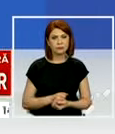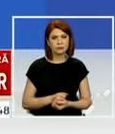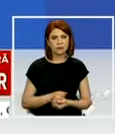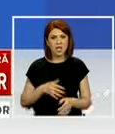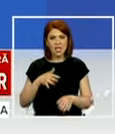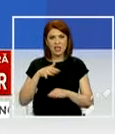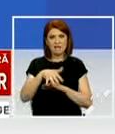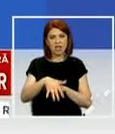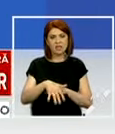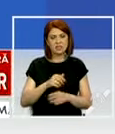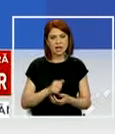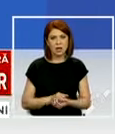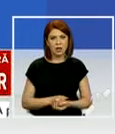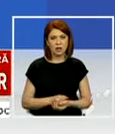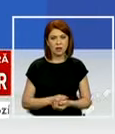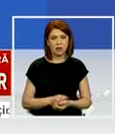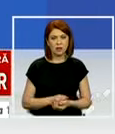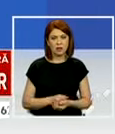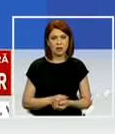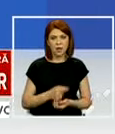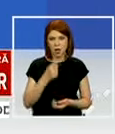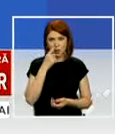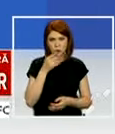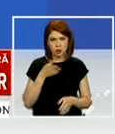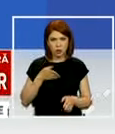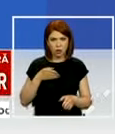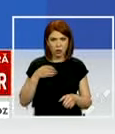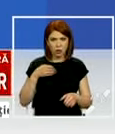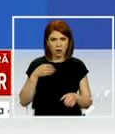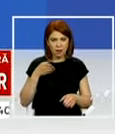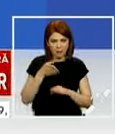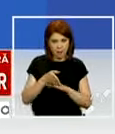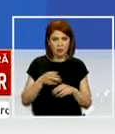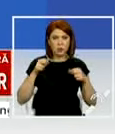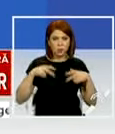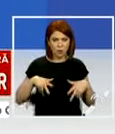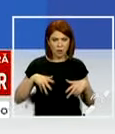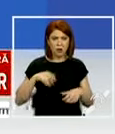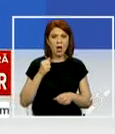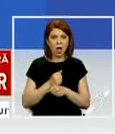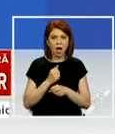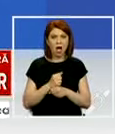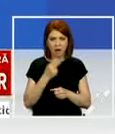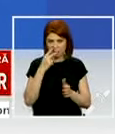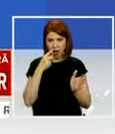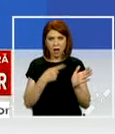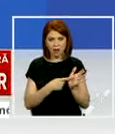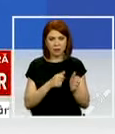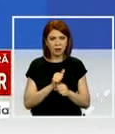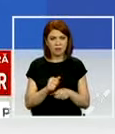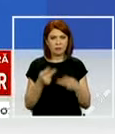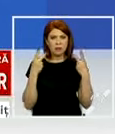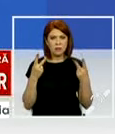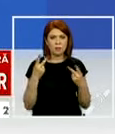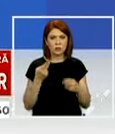invazia Ucrainei a făcut evident cât de important e această